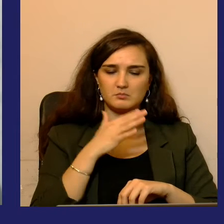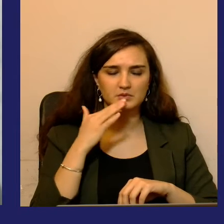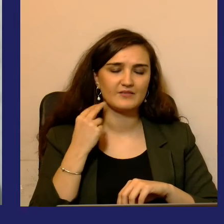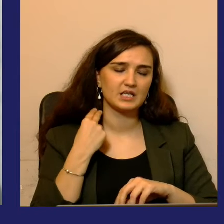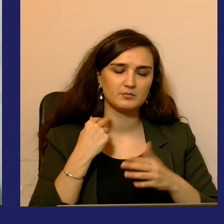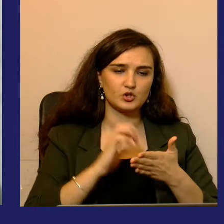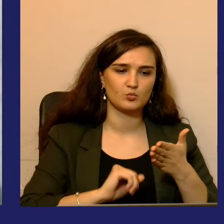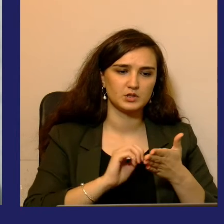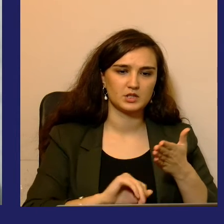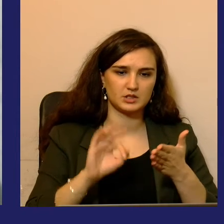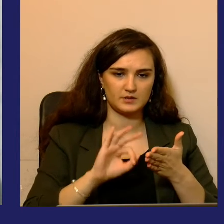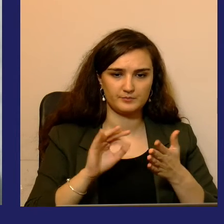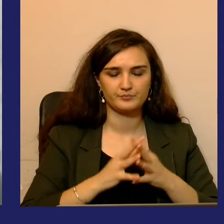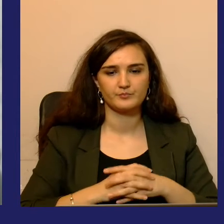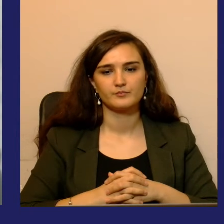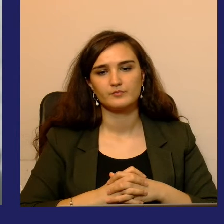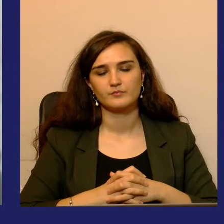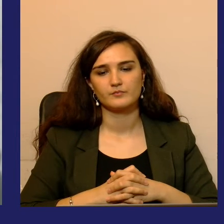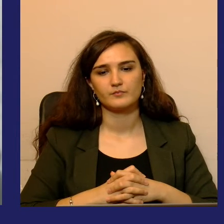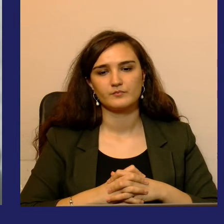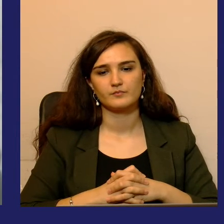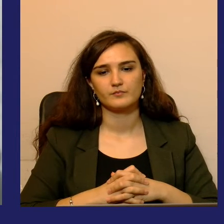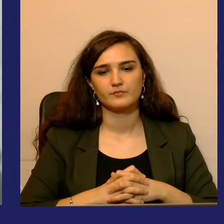დავალიანების ჩამოწერაზე.